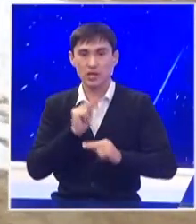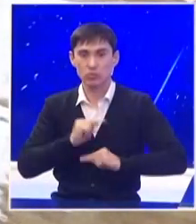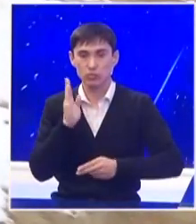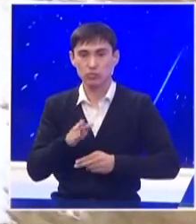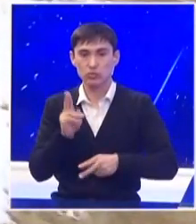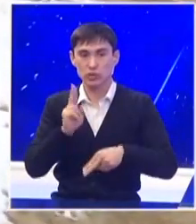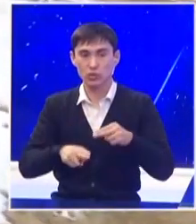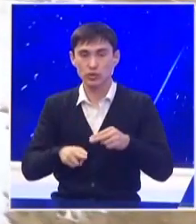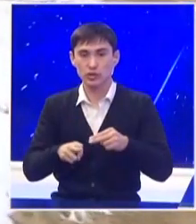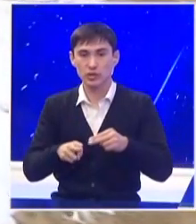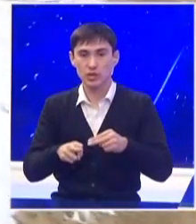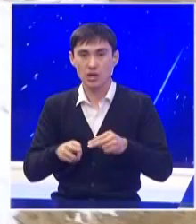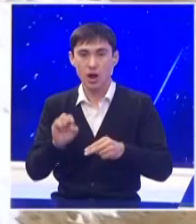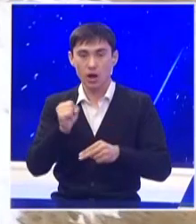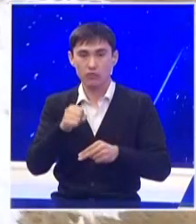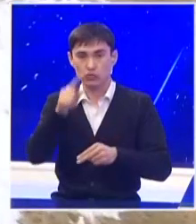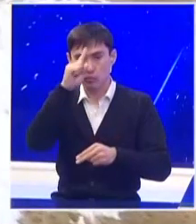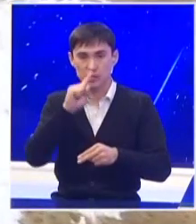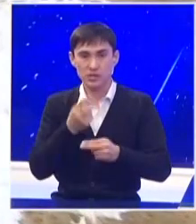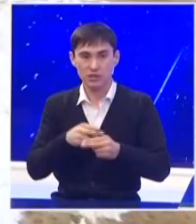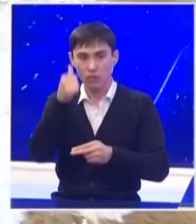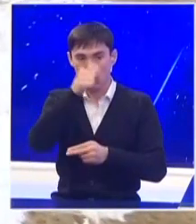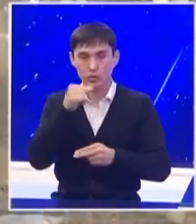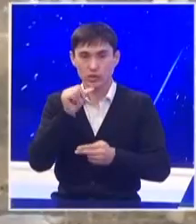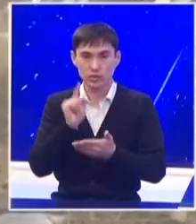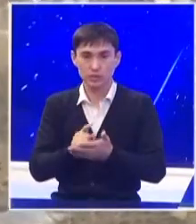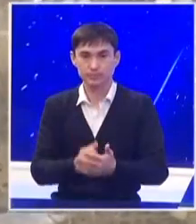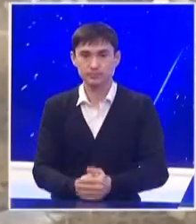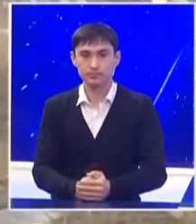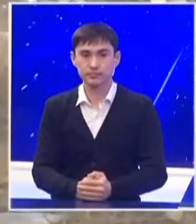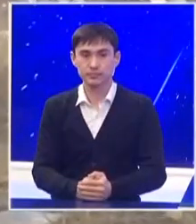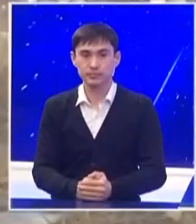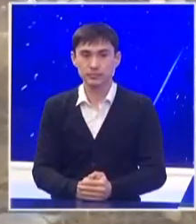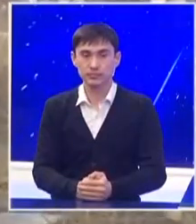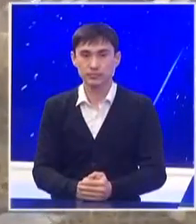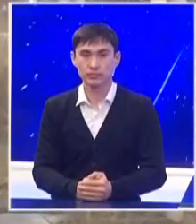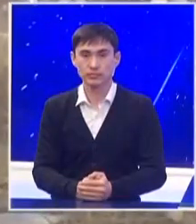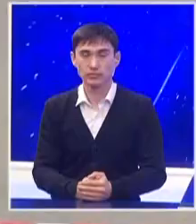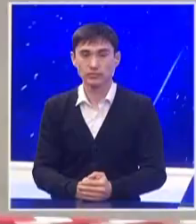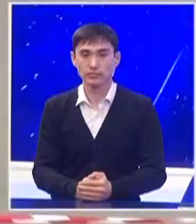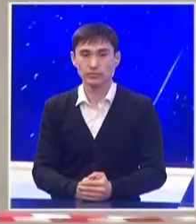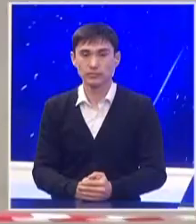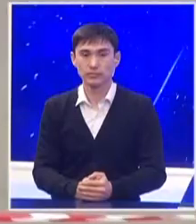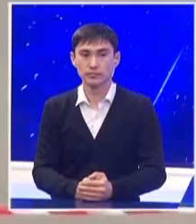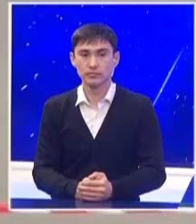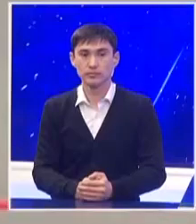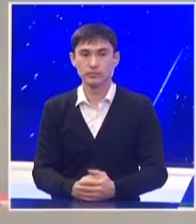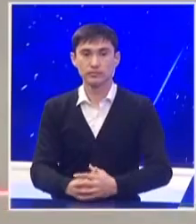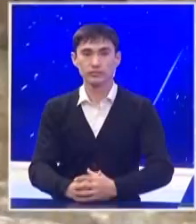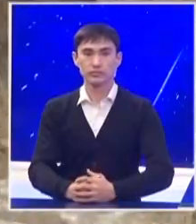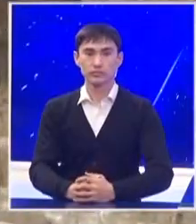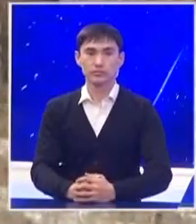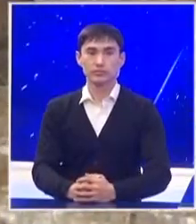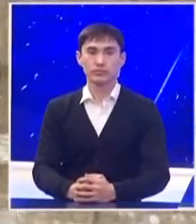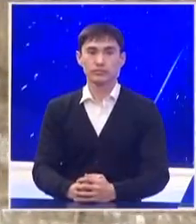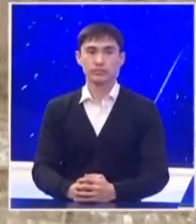закончены к августу месяца этого года. Должны. Жандос Назарбаев, Ерлан Азанбай, телеканал ЖТСУ,